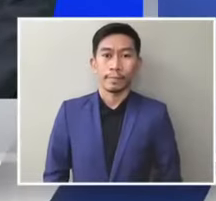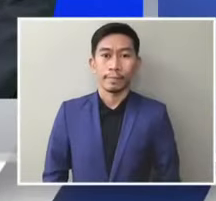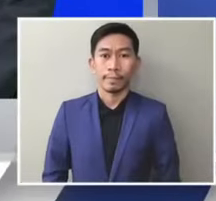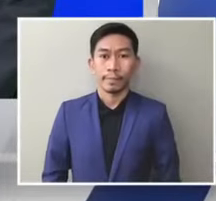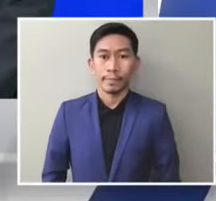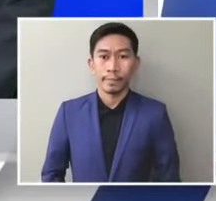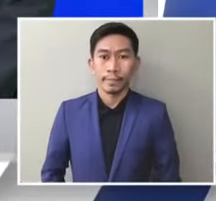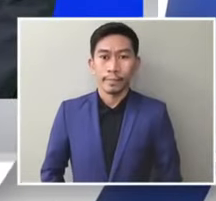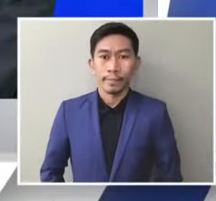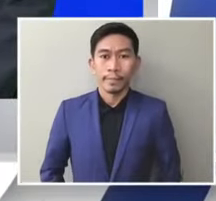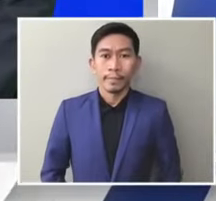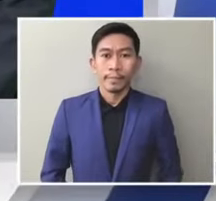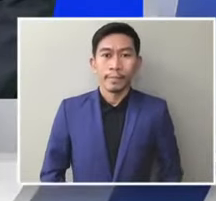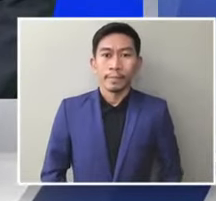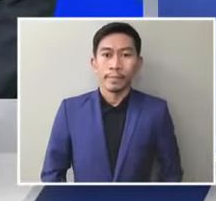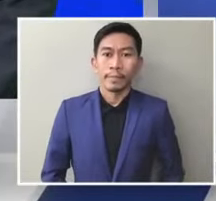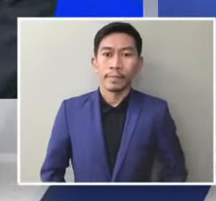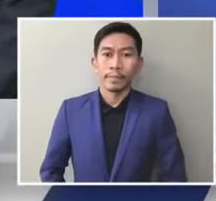Ito, natakot din sa init.